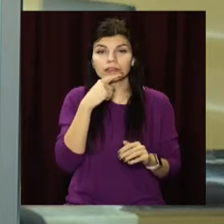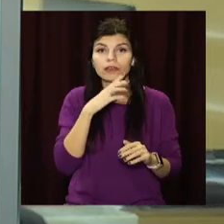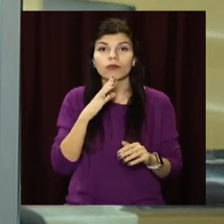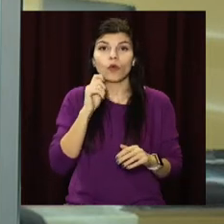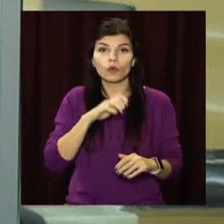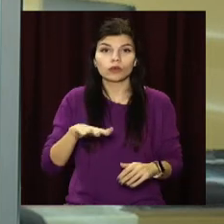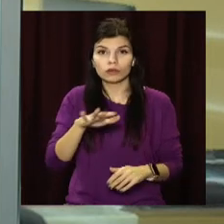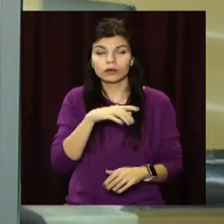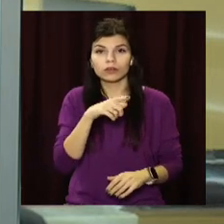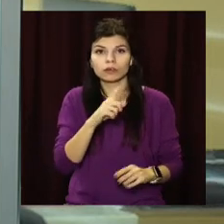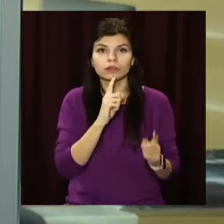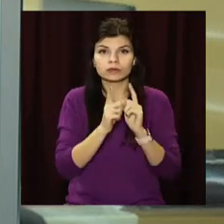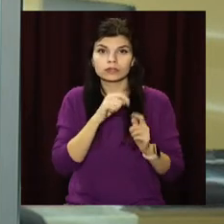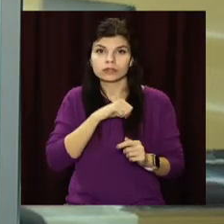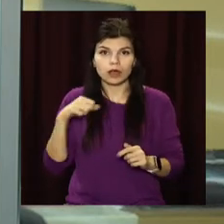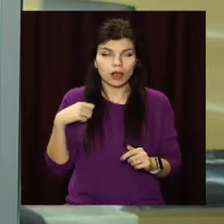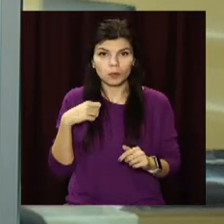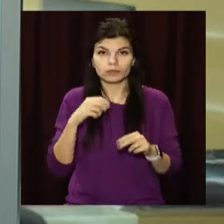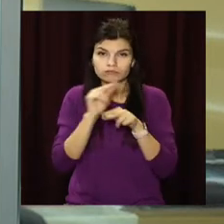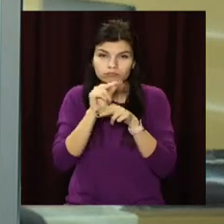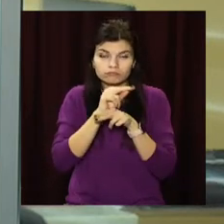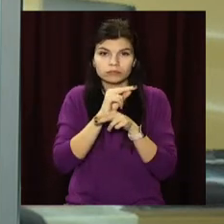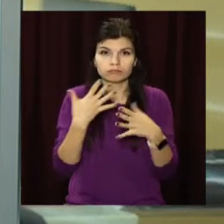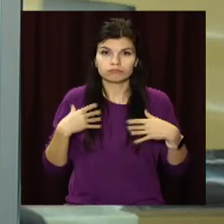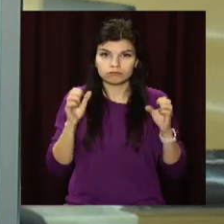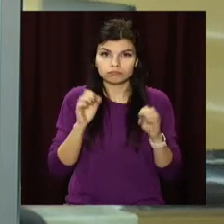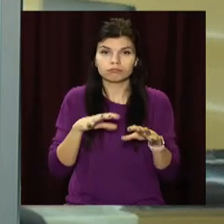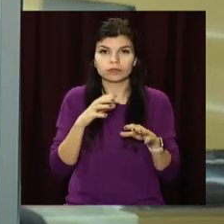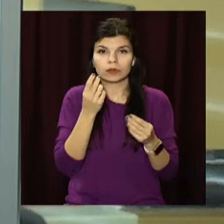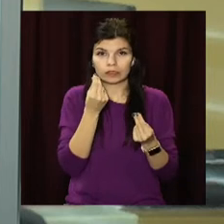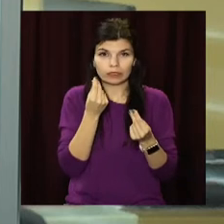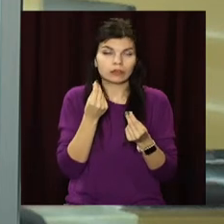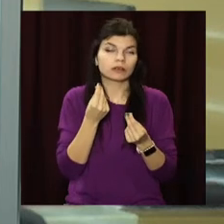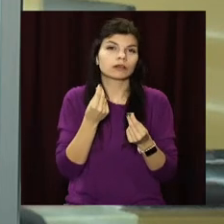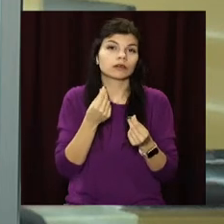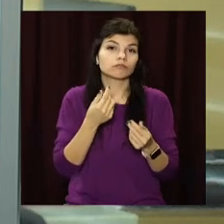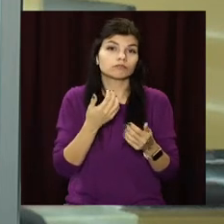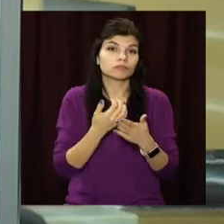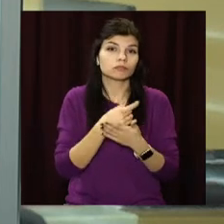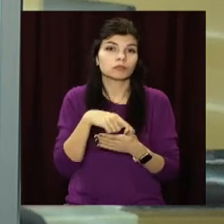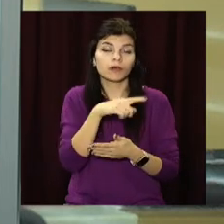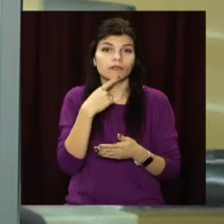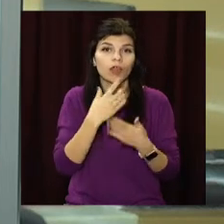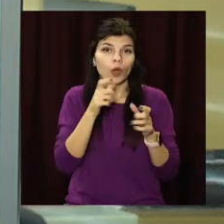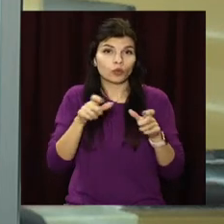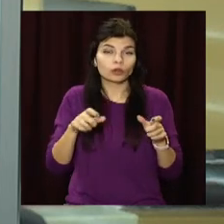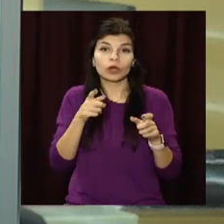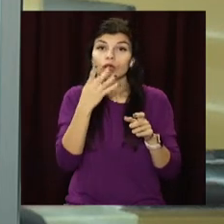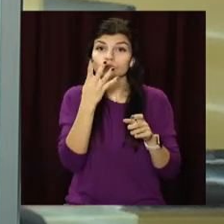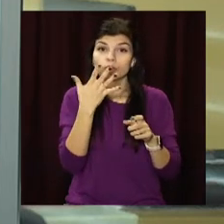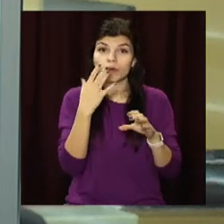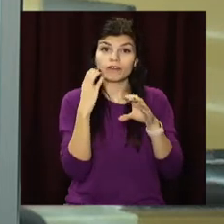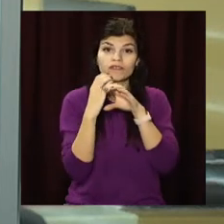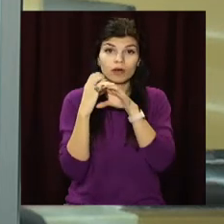відновлює рухомий склад власними силами. На це є й вправні руки, і спеціальний цех, кажуть на підприємстві. Вік 45 вагонів